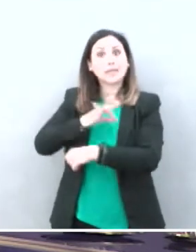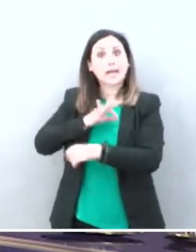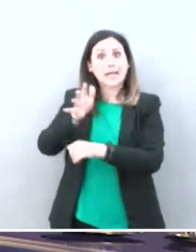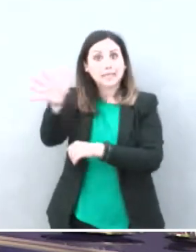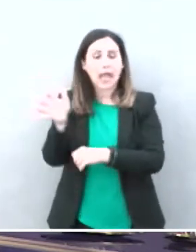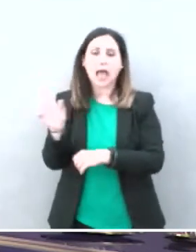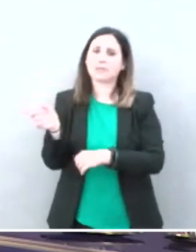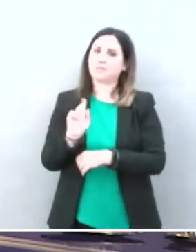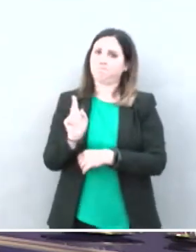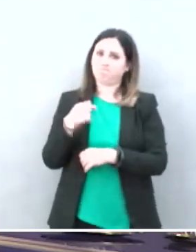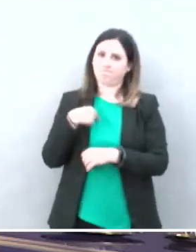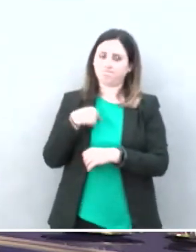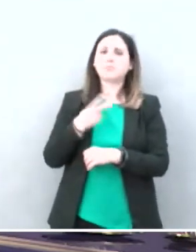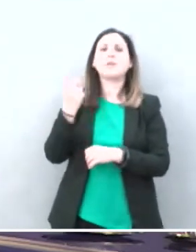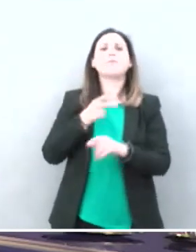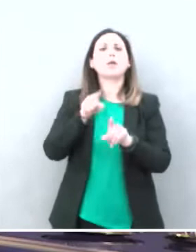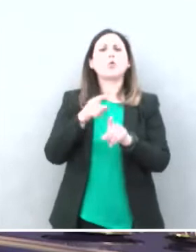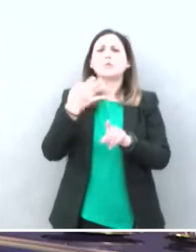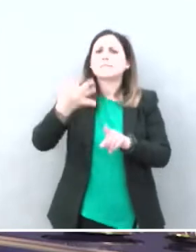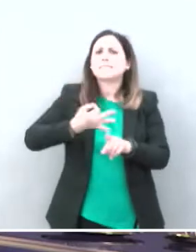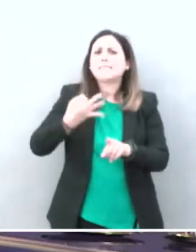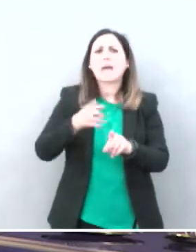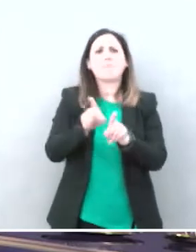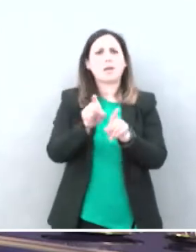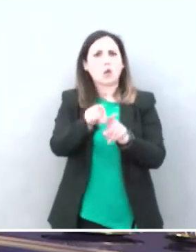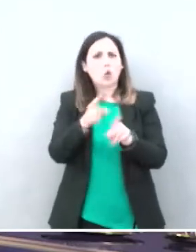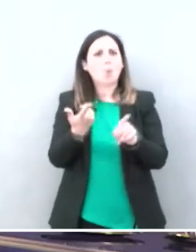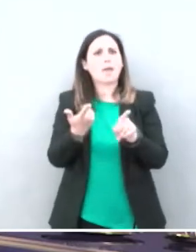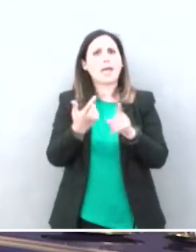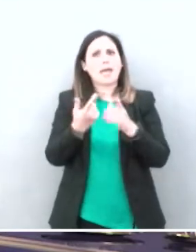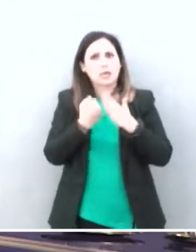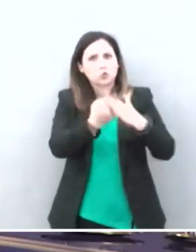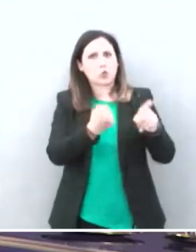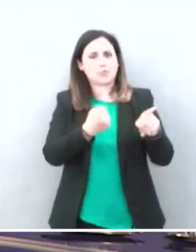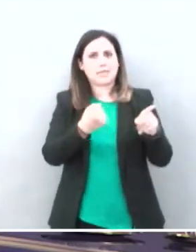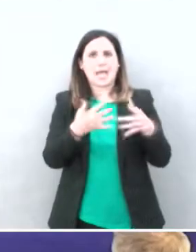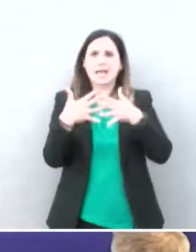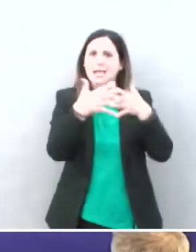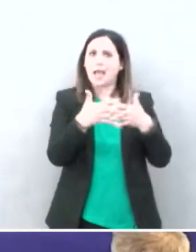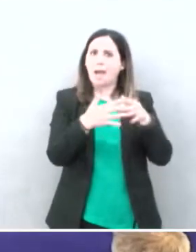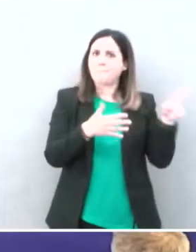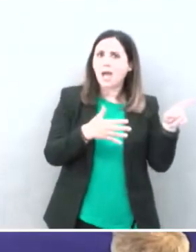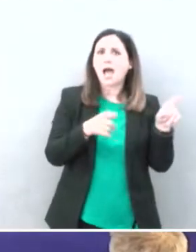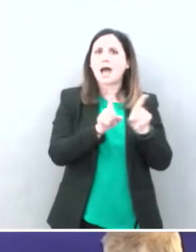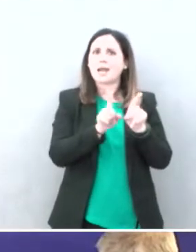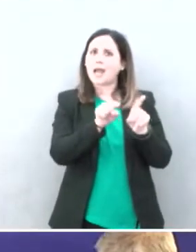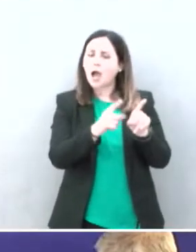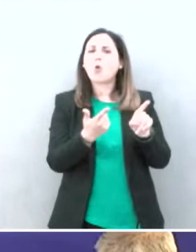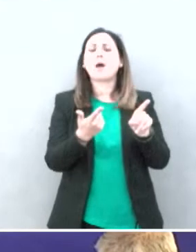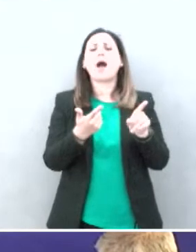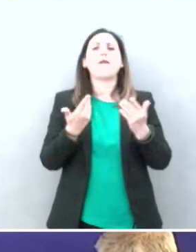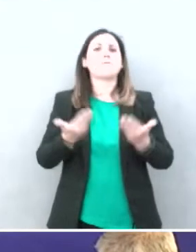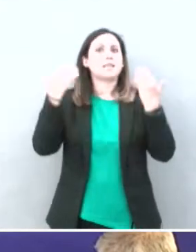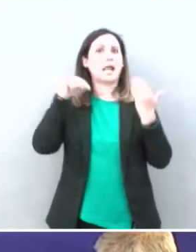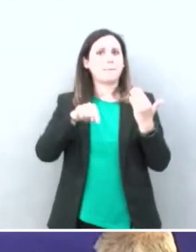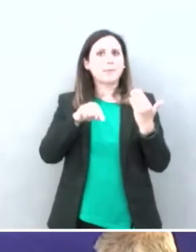quelle sedi. Tu sei stato sempre un sostenitore dell'amicizia con gli Stati Uniti e adesso finalmente abbiamo fatto la pace. Non si parla più di dazi, abbiamo